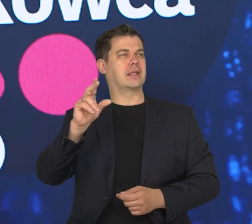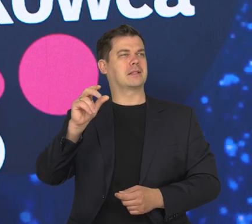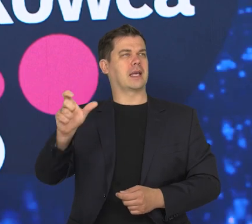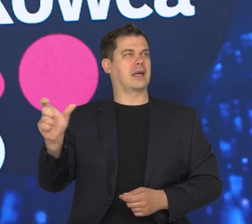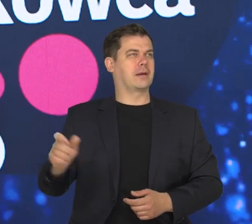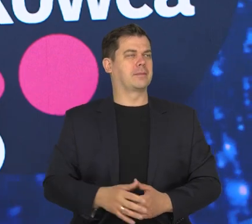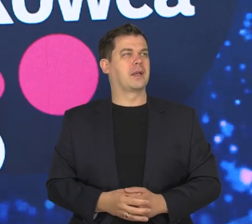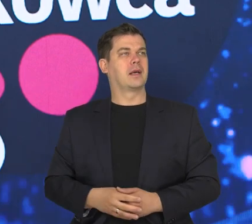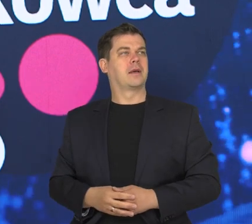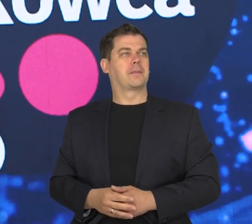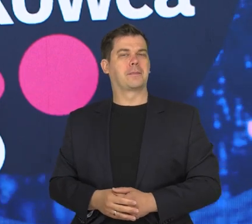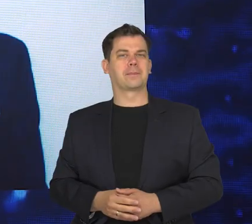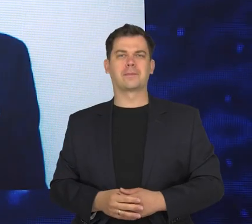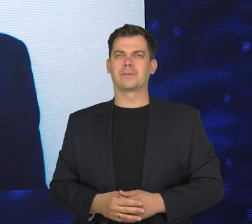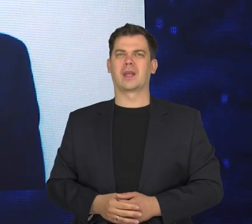I co to w ogóle są za testy?